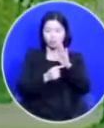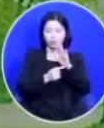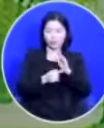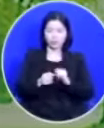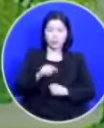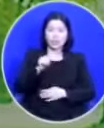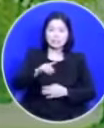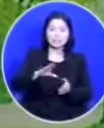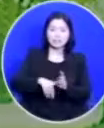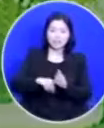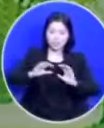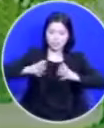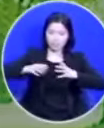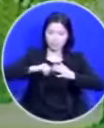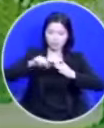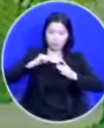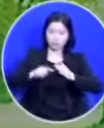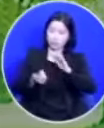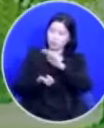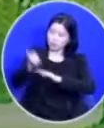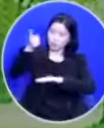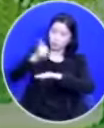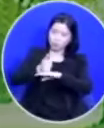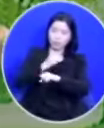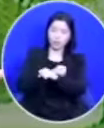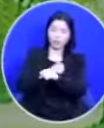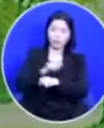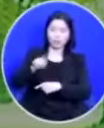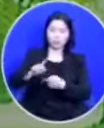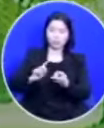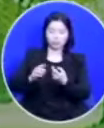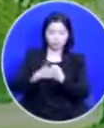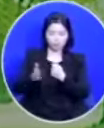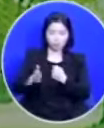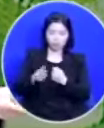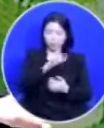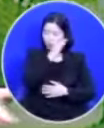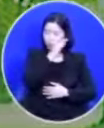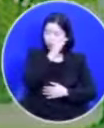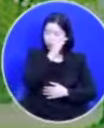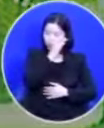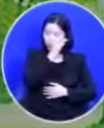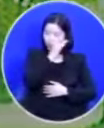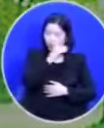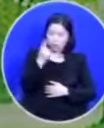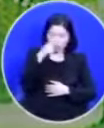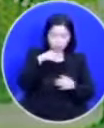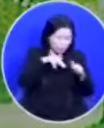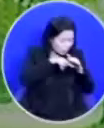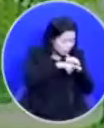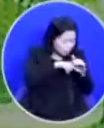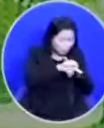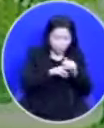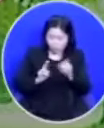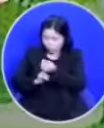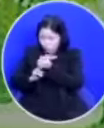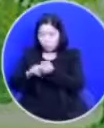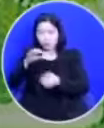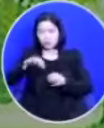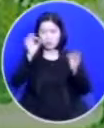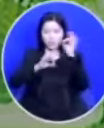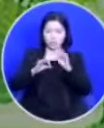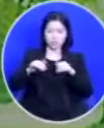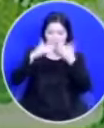요그 세상에서 성공했다는 것 때문에 부끄러워 견딜 수가 없어요 어디 20 자리고 받으러 나니까